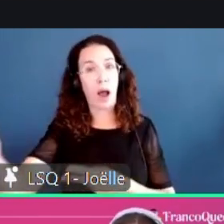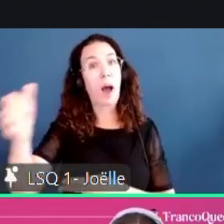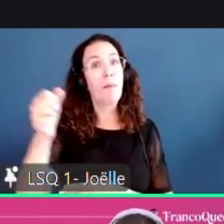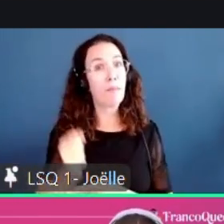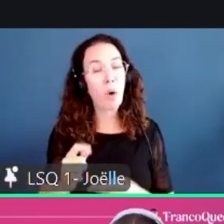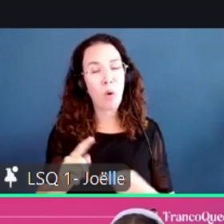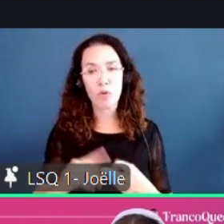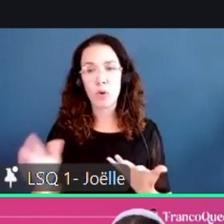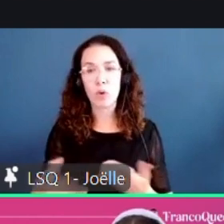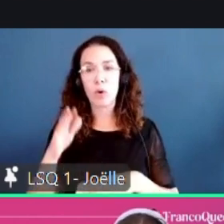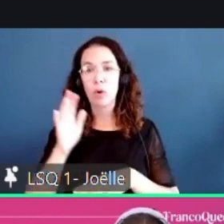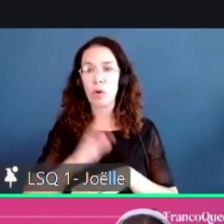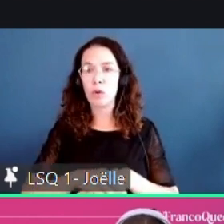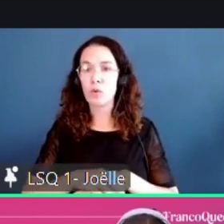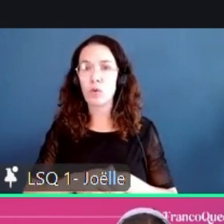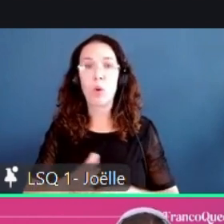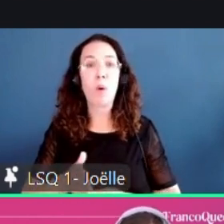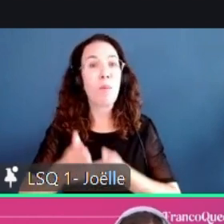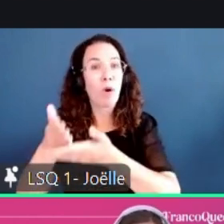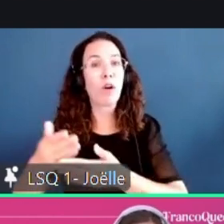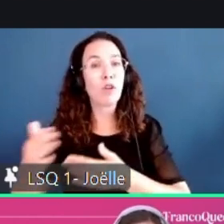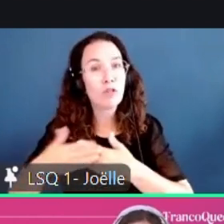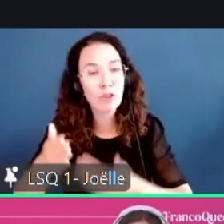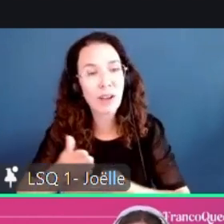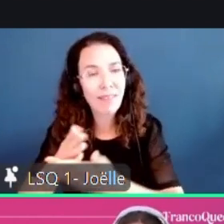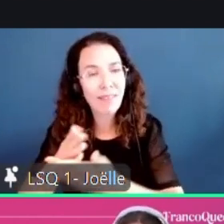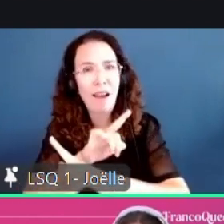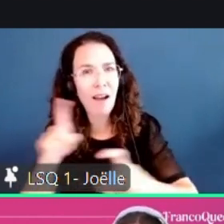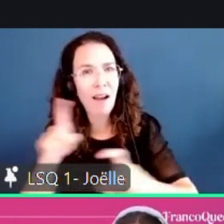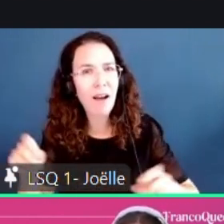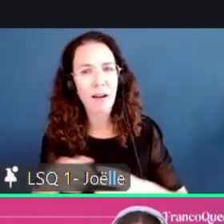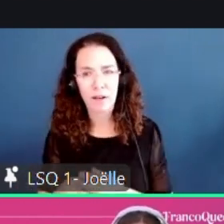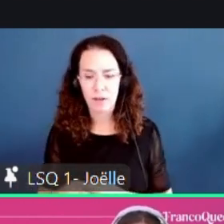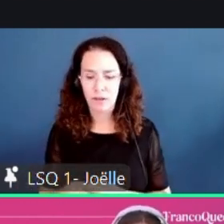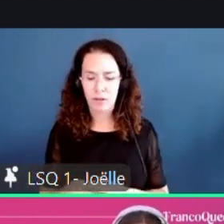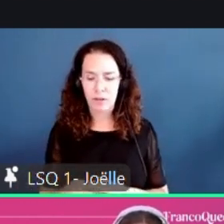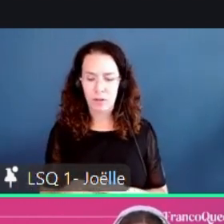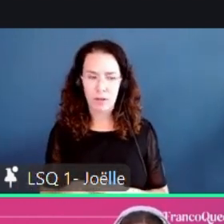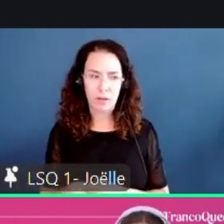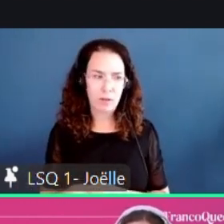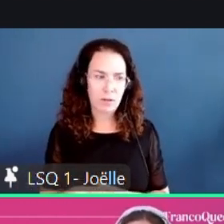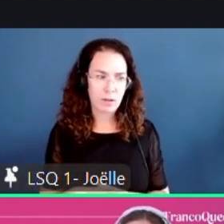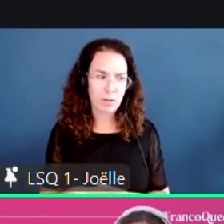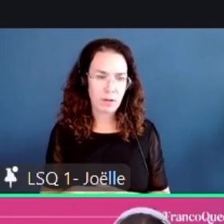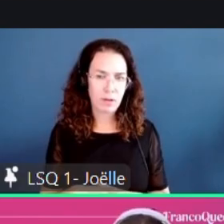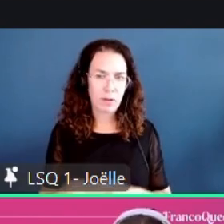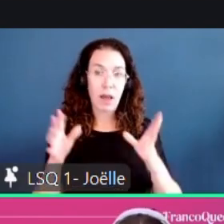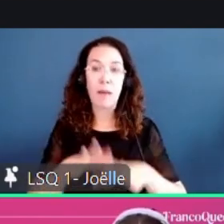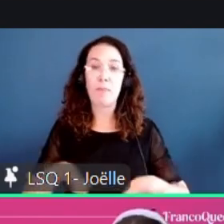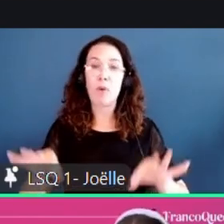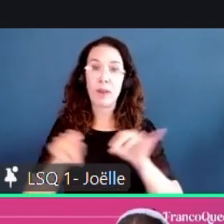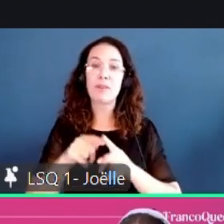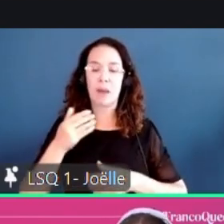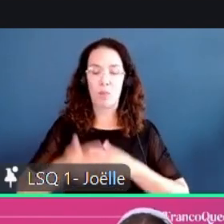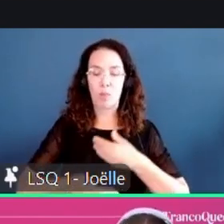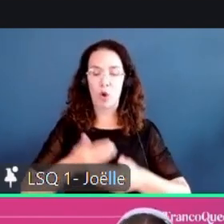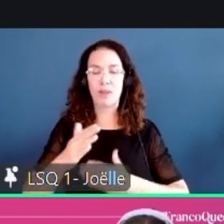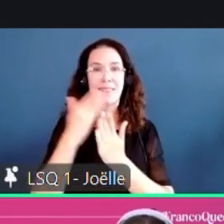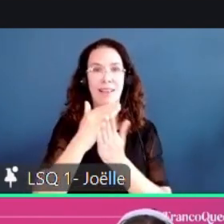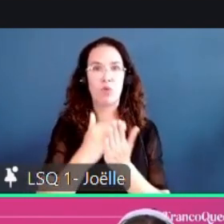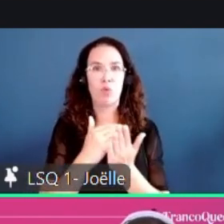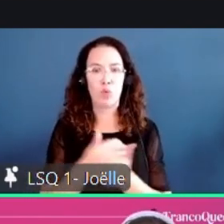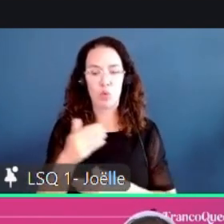des politiques sur les visites, les proches aidants, des choses comme ça. Ensuite, euh, l'important, c'est d'avoir des procédures pour